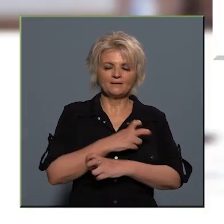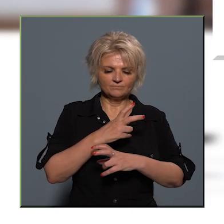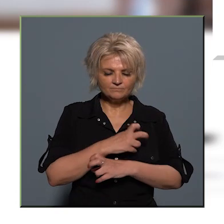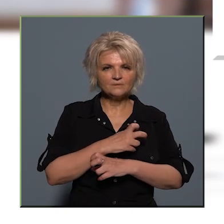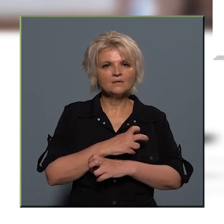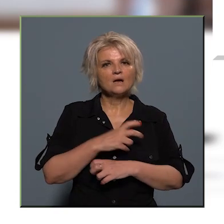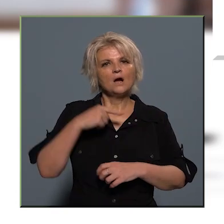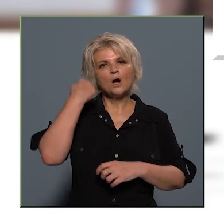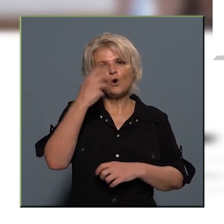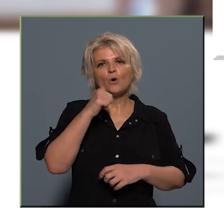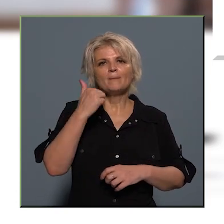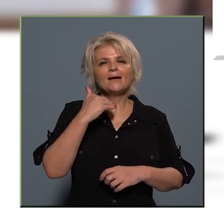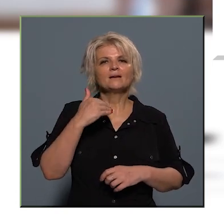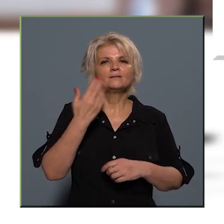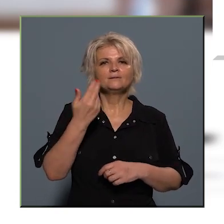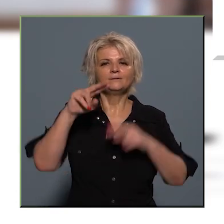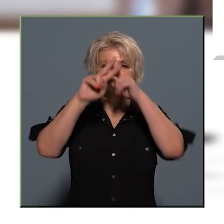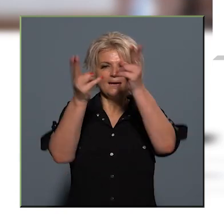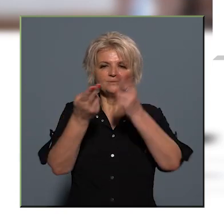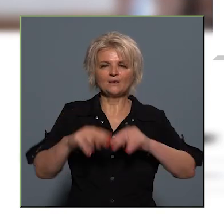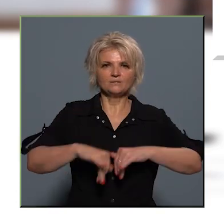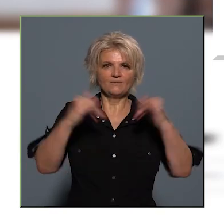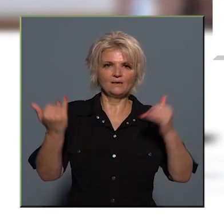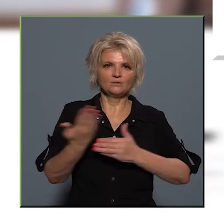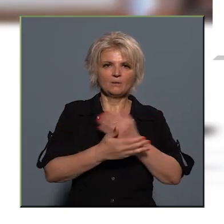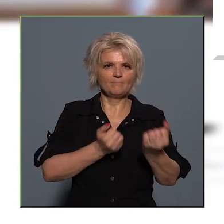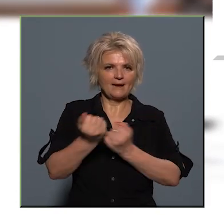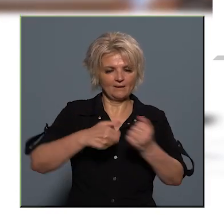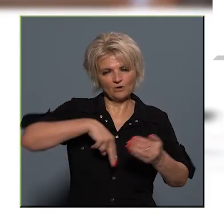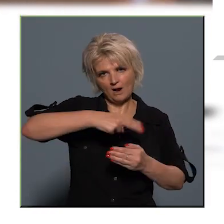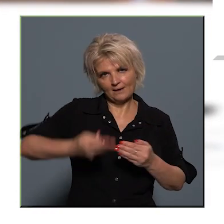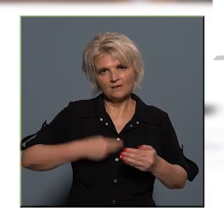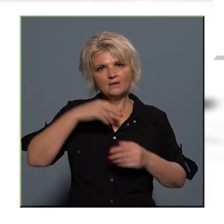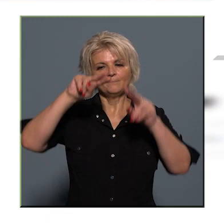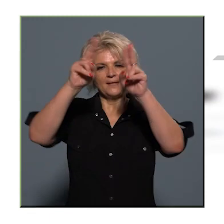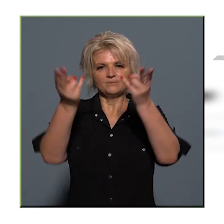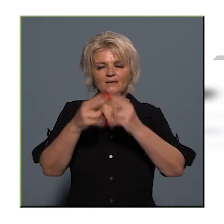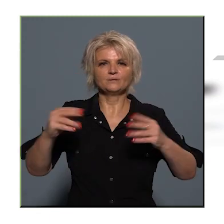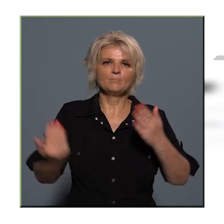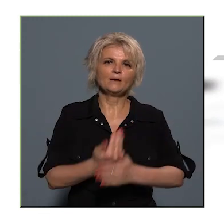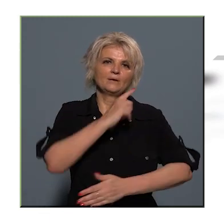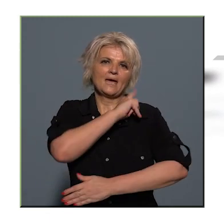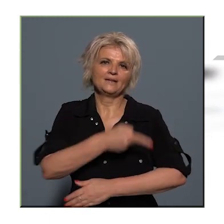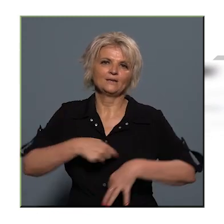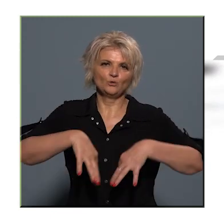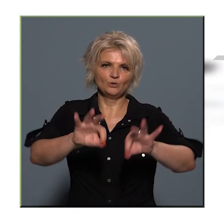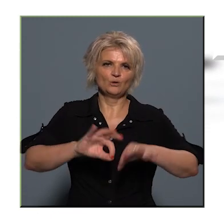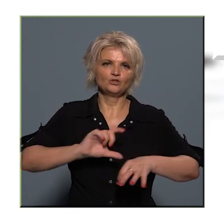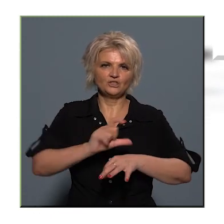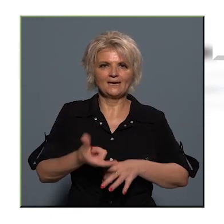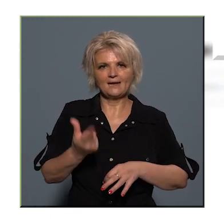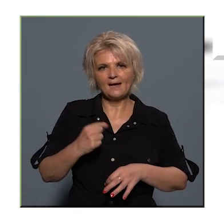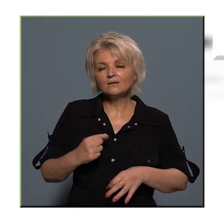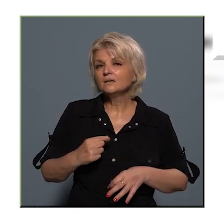Az OPEC nemzetközi fejlesztési alap megállapodást írt alá a Nemzetközi Megújuló Energia Ügynökséggel arról,